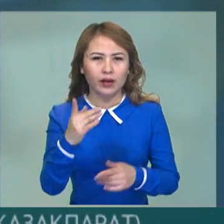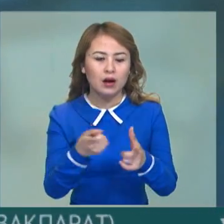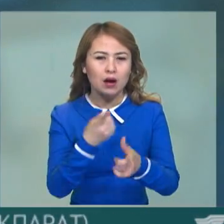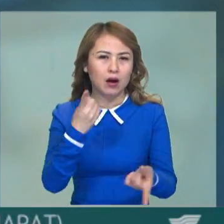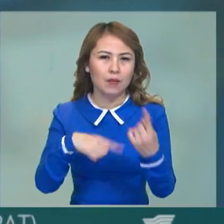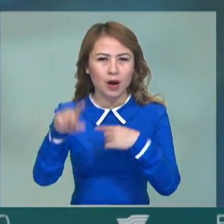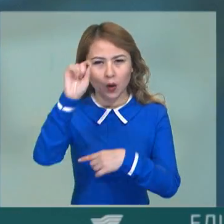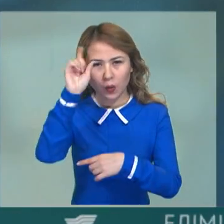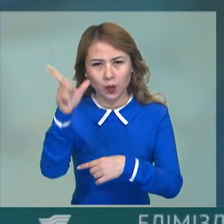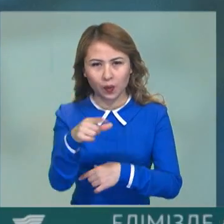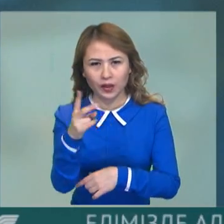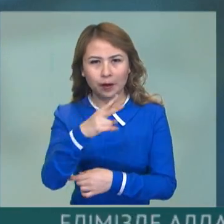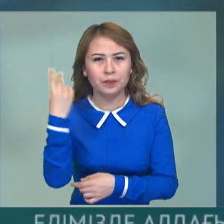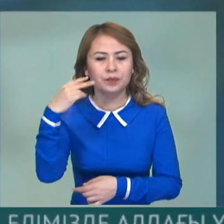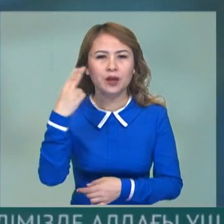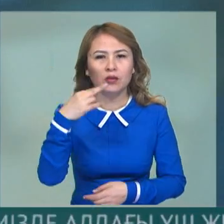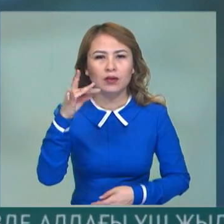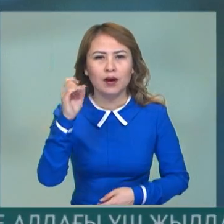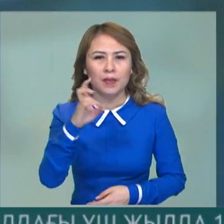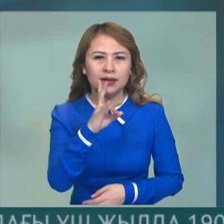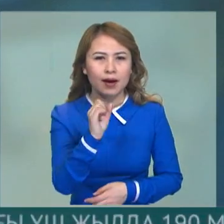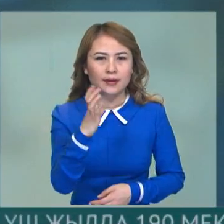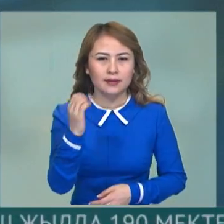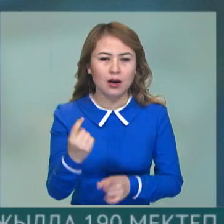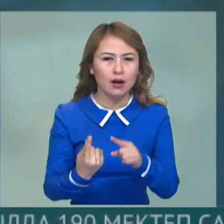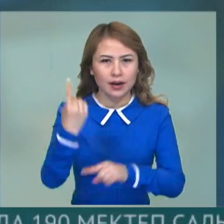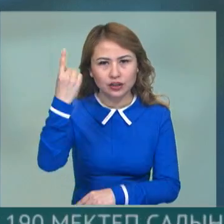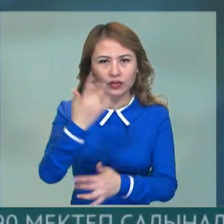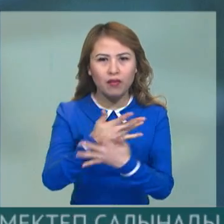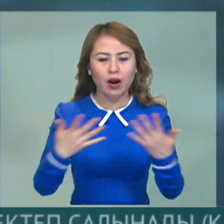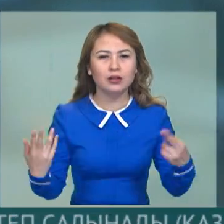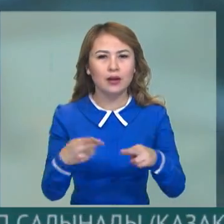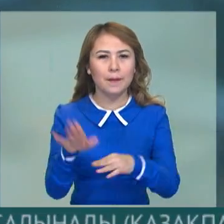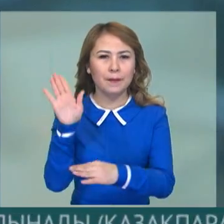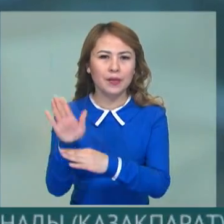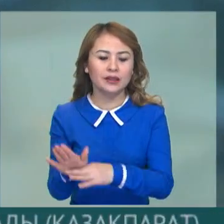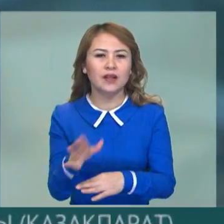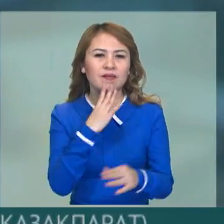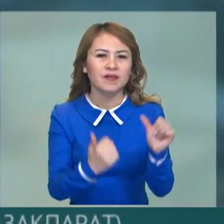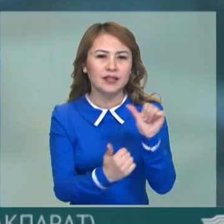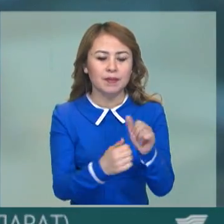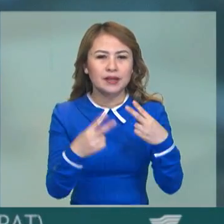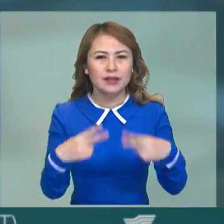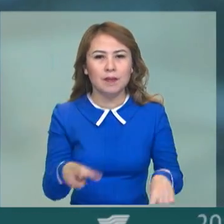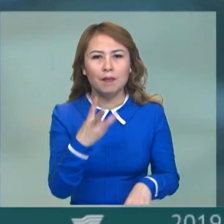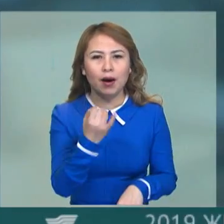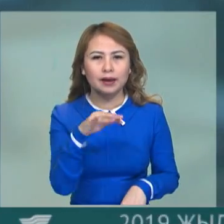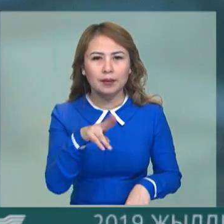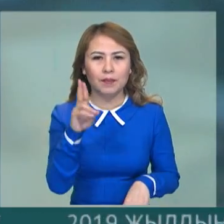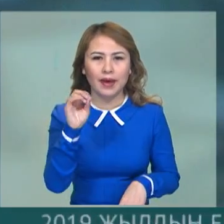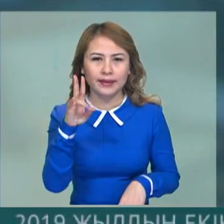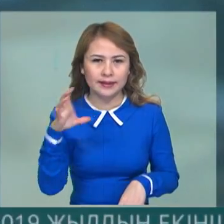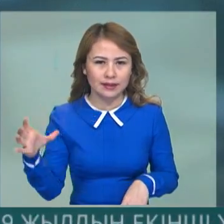тиіс. АҚШ президенті Дональд Трамп НАСА ғарыш агенттігіне осындай талап қойды. Мұны осы елдің вице-президенті